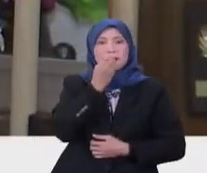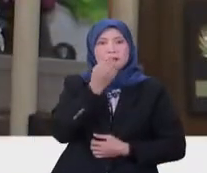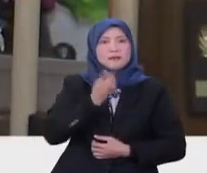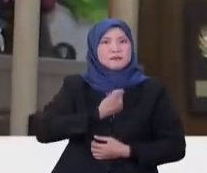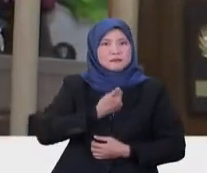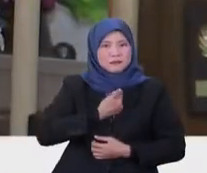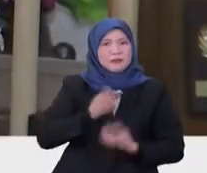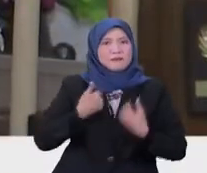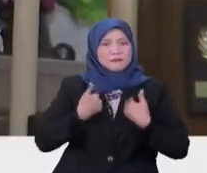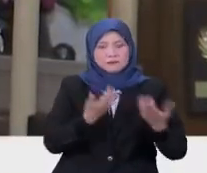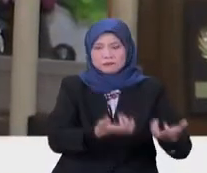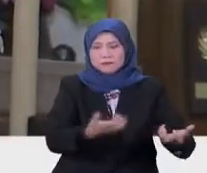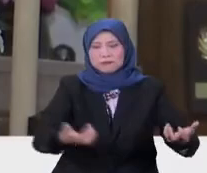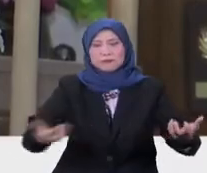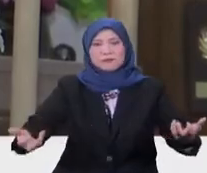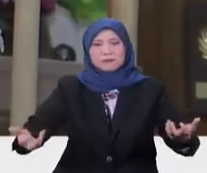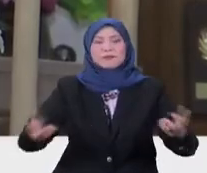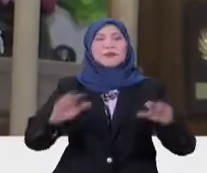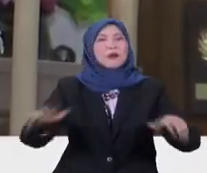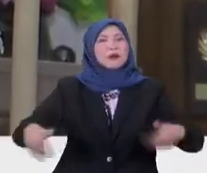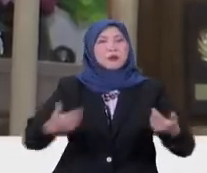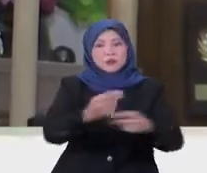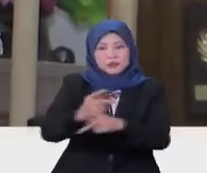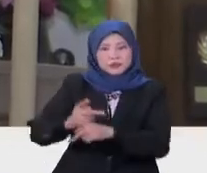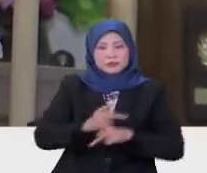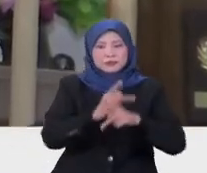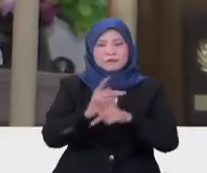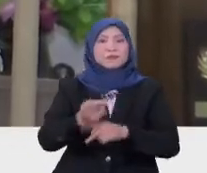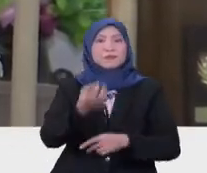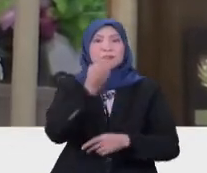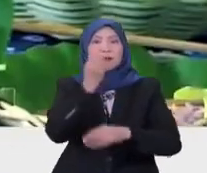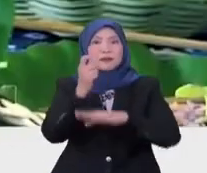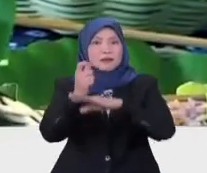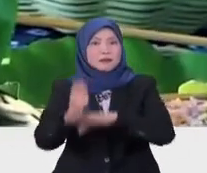tersendiri. Jadi dengan memelihara makanan tradisi ini